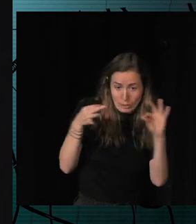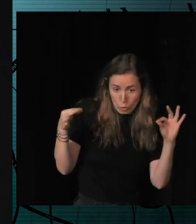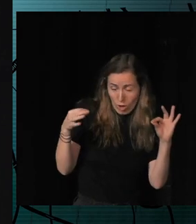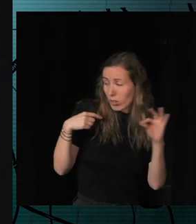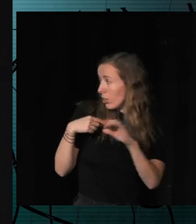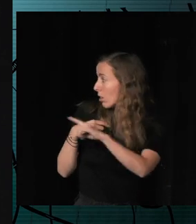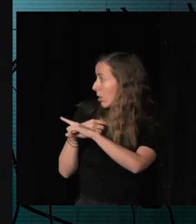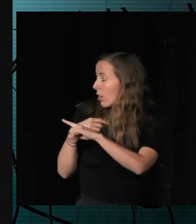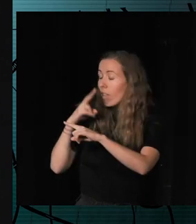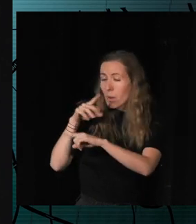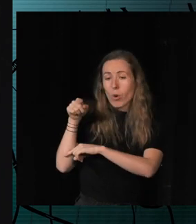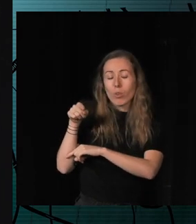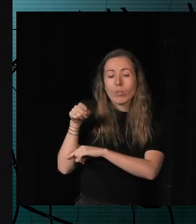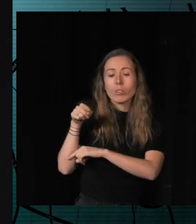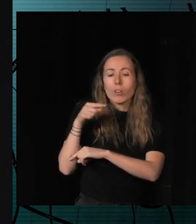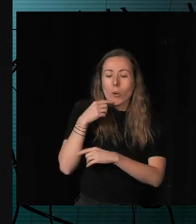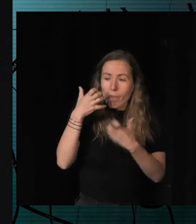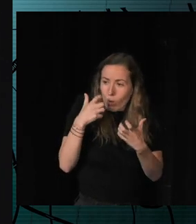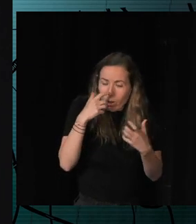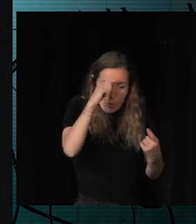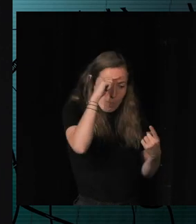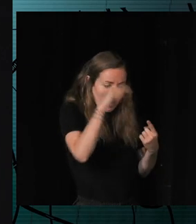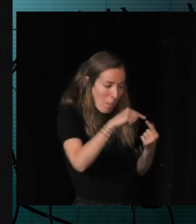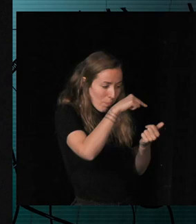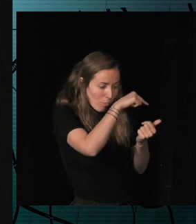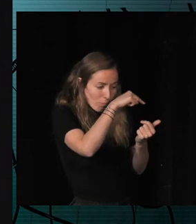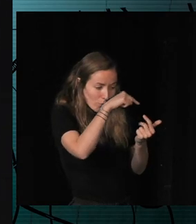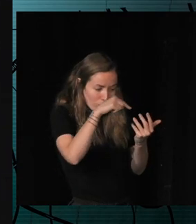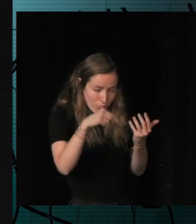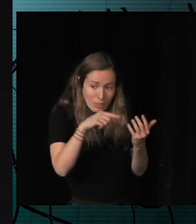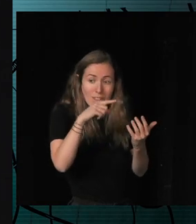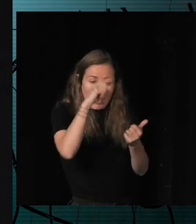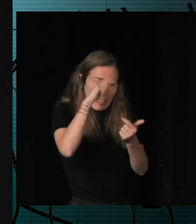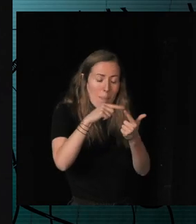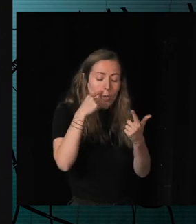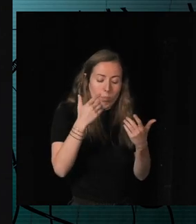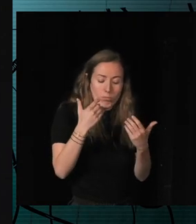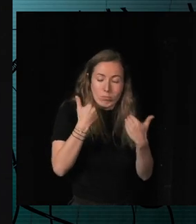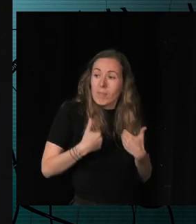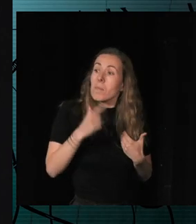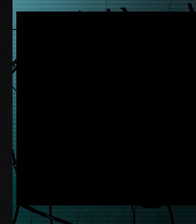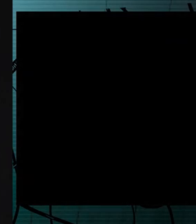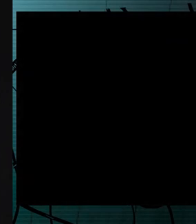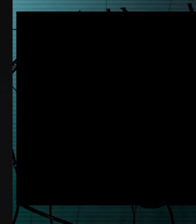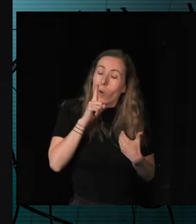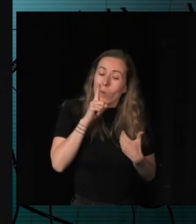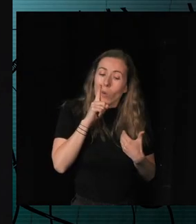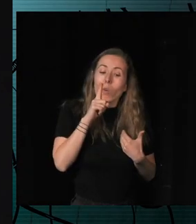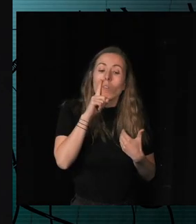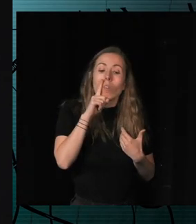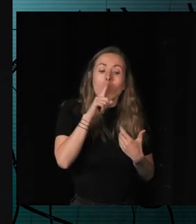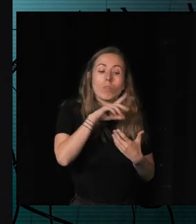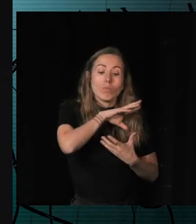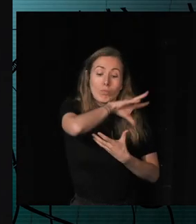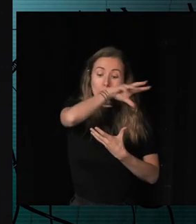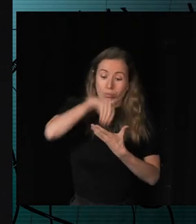Judit il y avait vraiment cette idée de tout rassembler toutes les thématiques sur la question de la maternité et donc de récupérer tous les archétypes liés